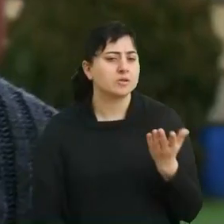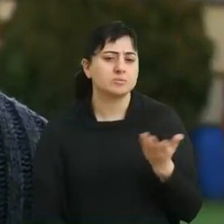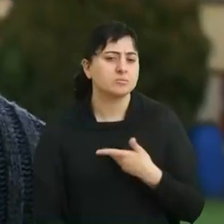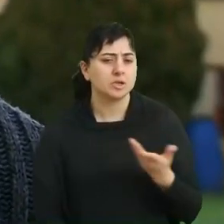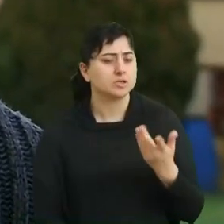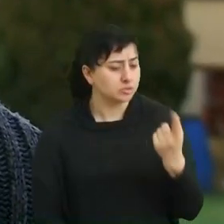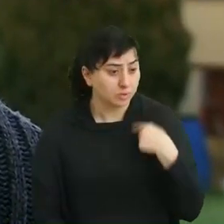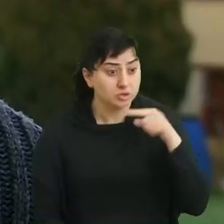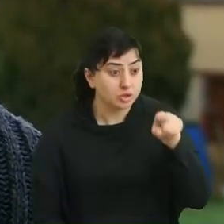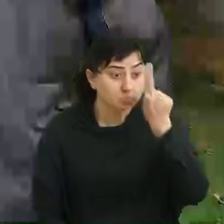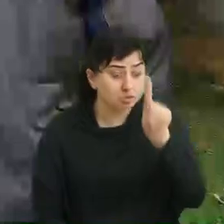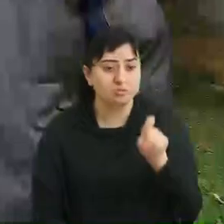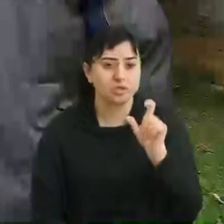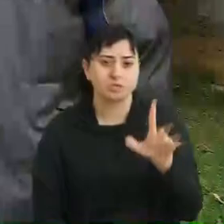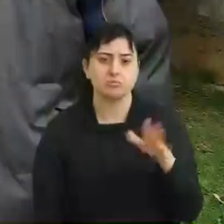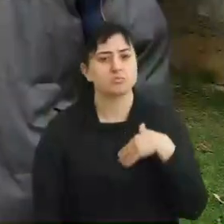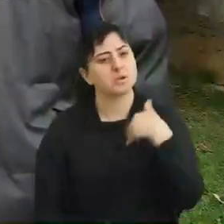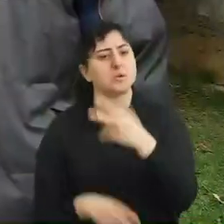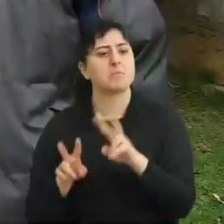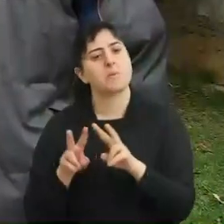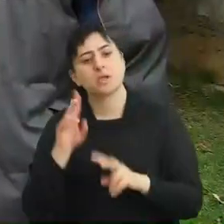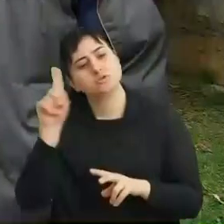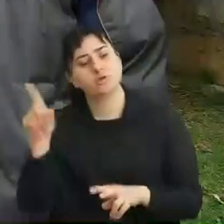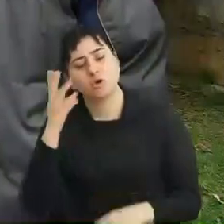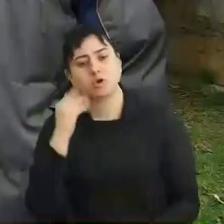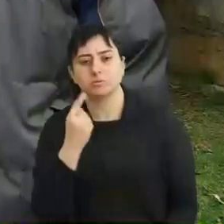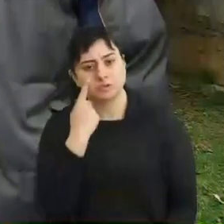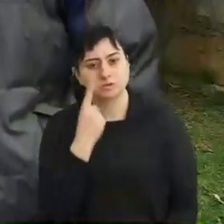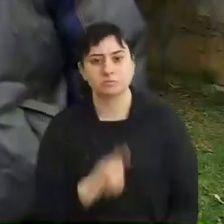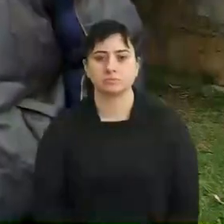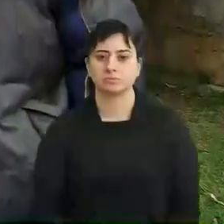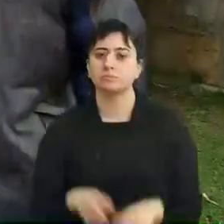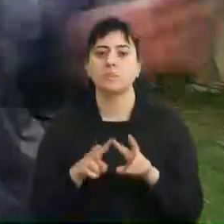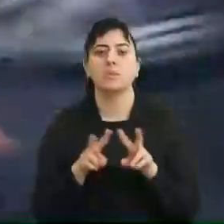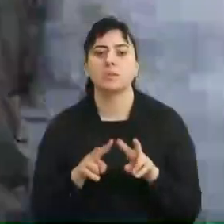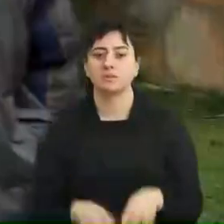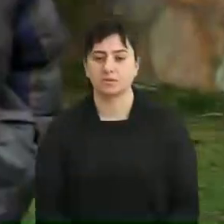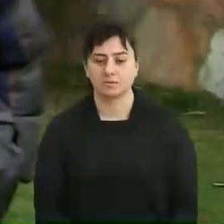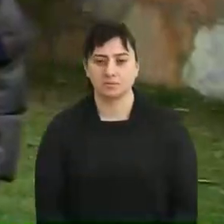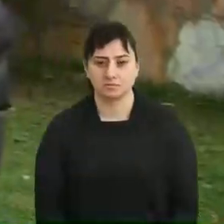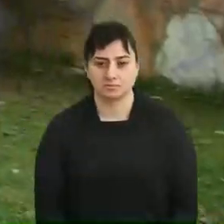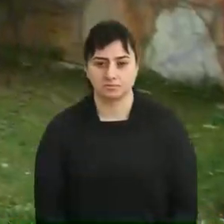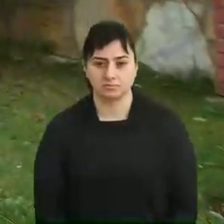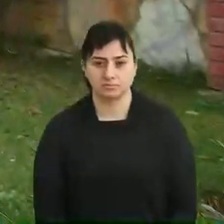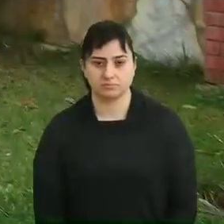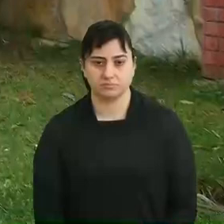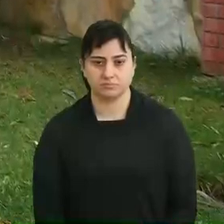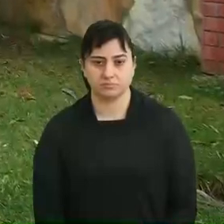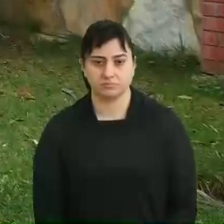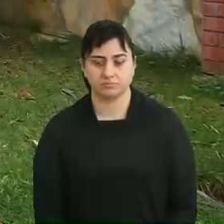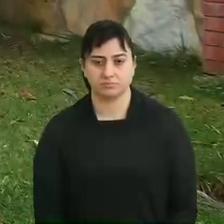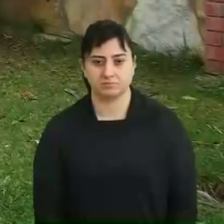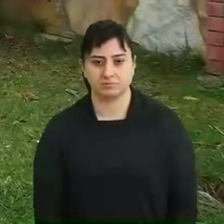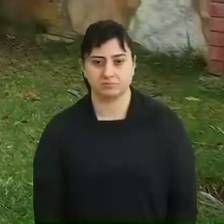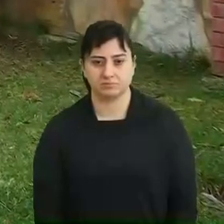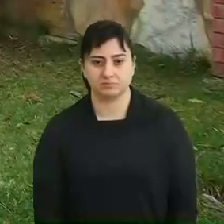söylemesen adam. Sağ mı soracağım acaba? Ben de giderim Mehmet'ten öğrenirim her şeyi. Görüştük sen. Mehmet. Mehmet. Mehmet.